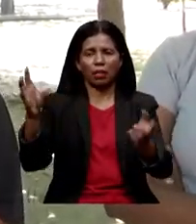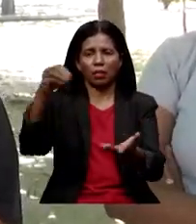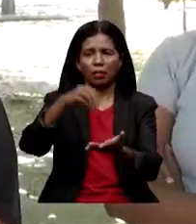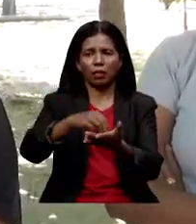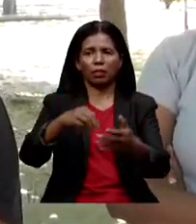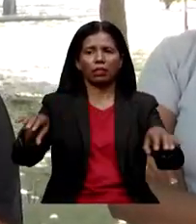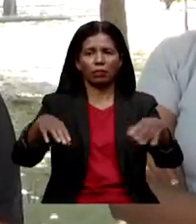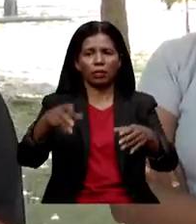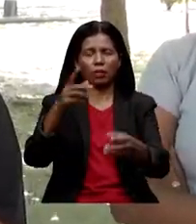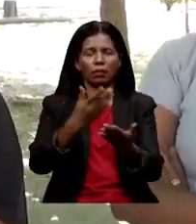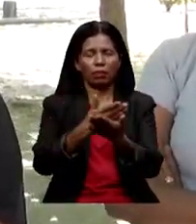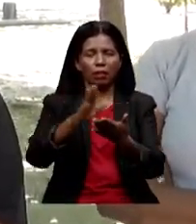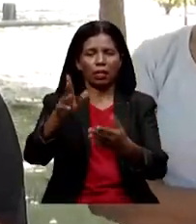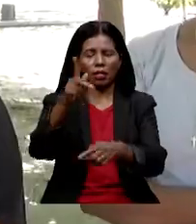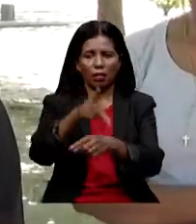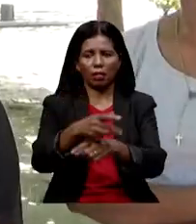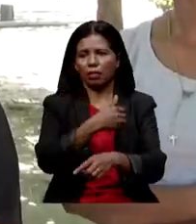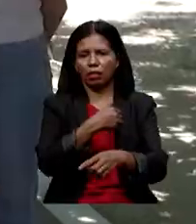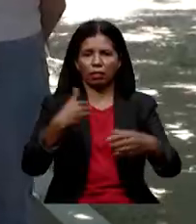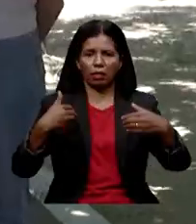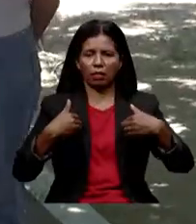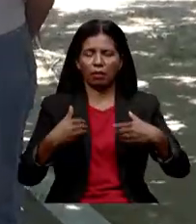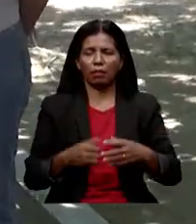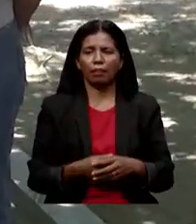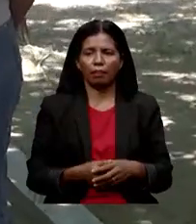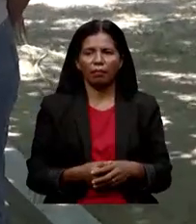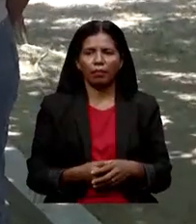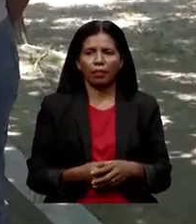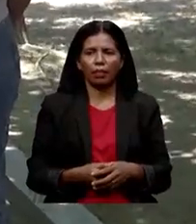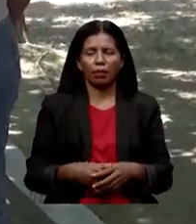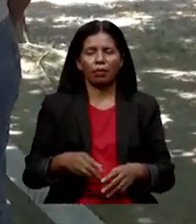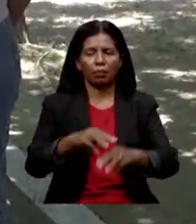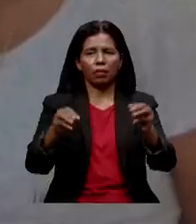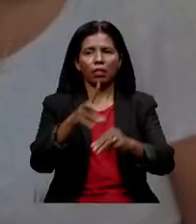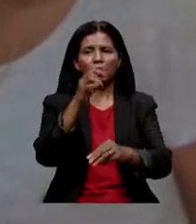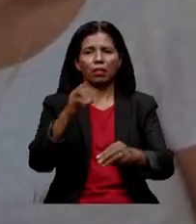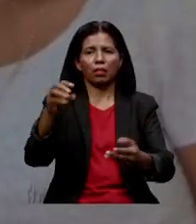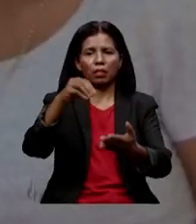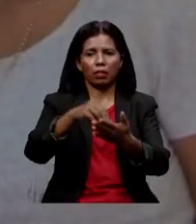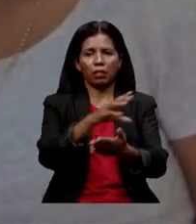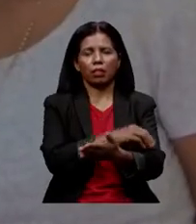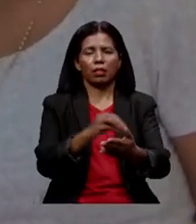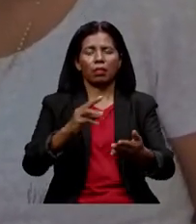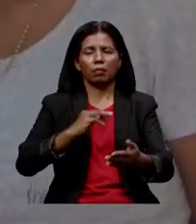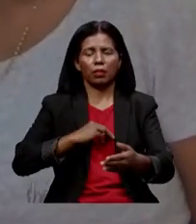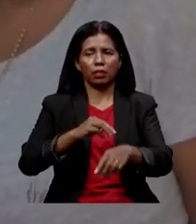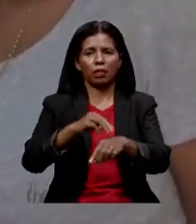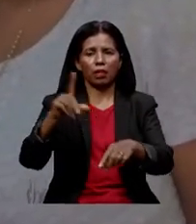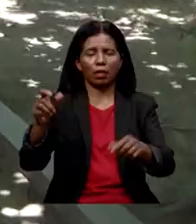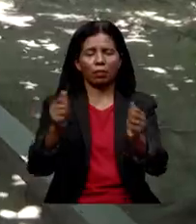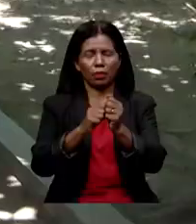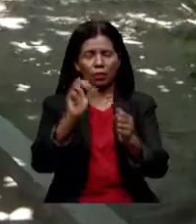servisu fahe kalanga nene sidau kia total guara jesta munisipiu dili nebe destaka iha jarding motayel hamutuk sanu